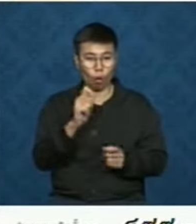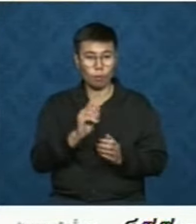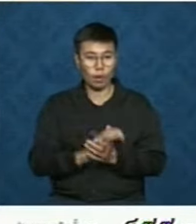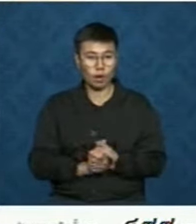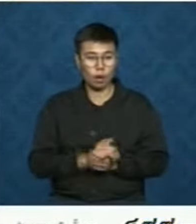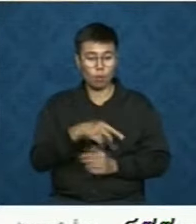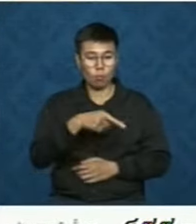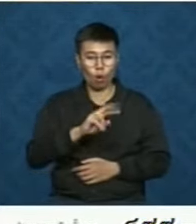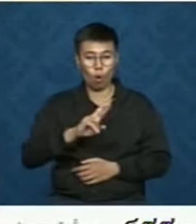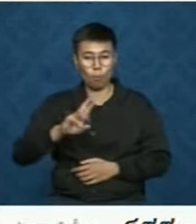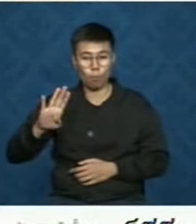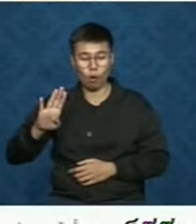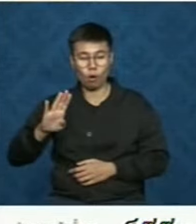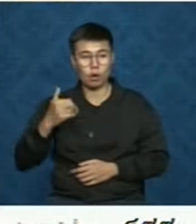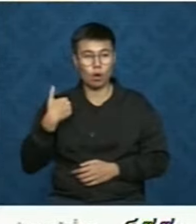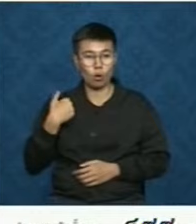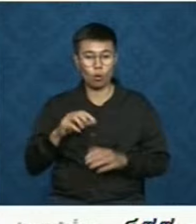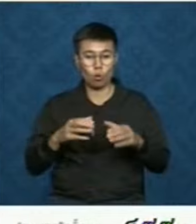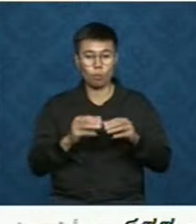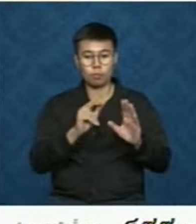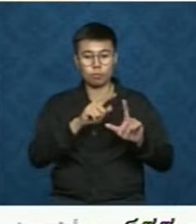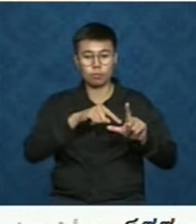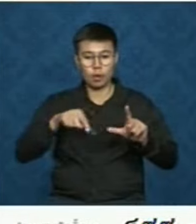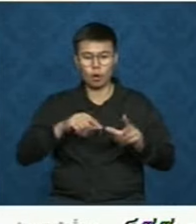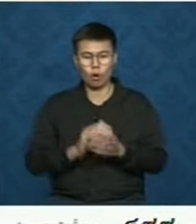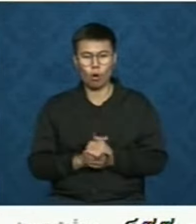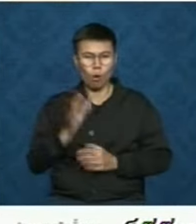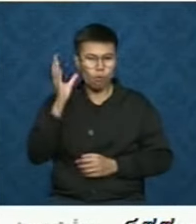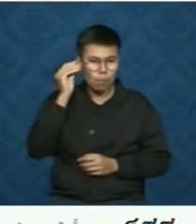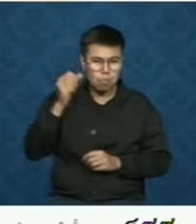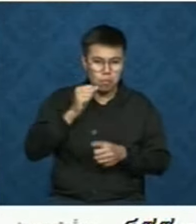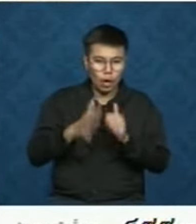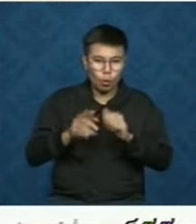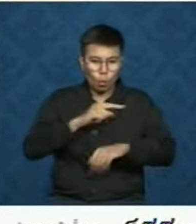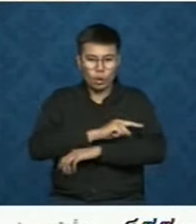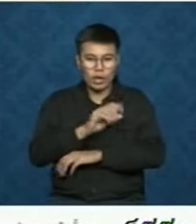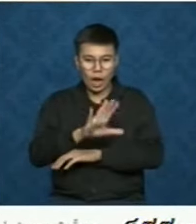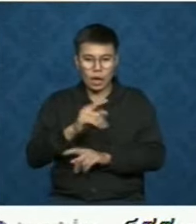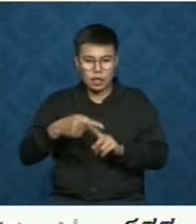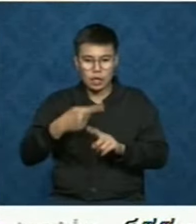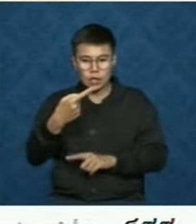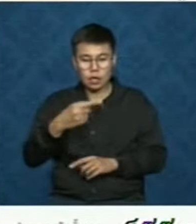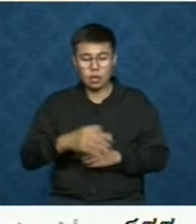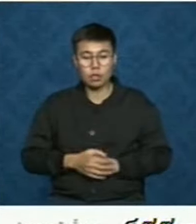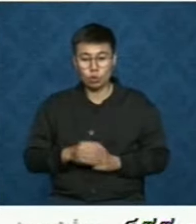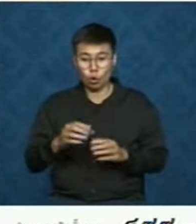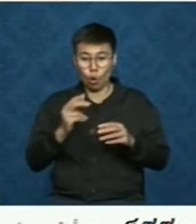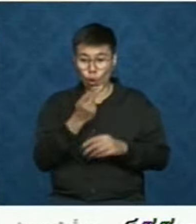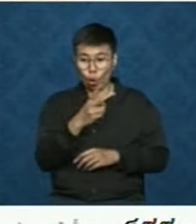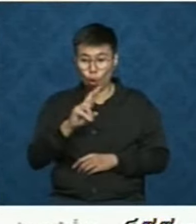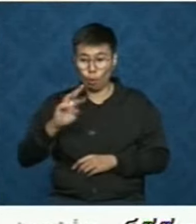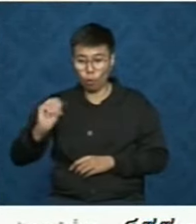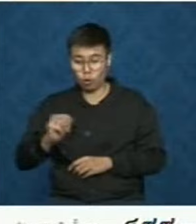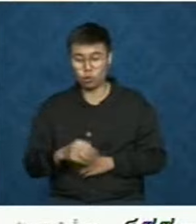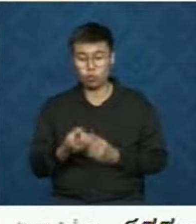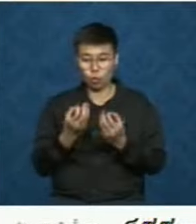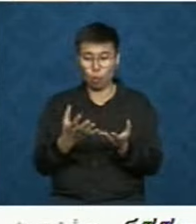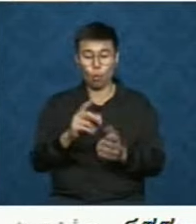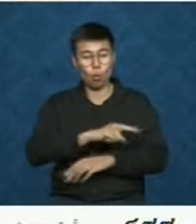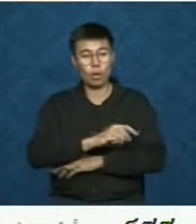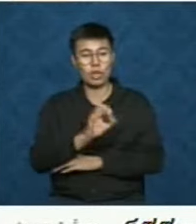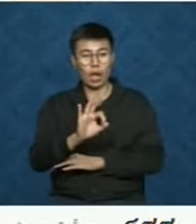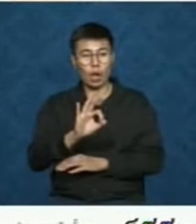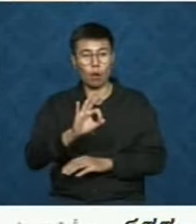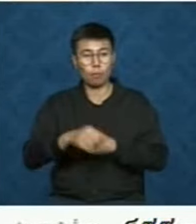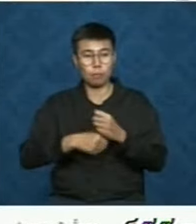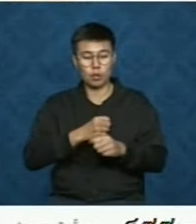ของครมเนี่ยทางนู้นบอกว่าอุ๊ยพรรคก้าวไกลเพิ่งส่งไปฟังไม่ทันวันที่ 5มกราคมแต่ครมส่งมาให้ท่านประธานเนี่ยวันที่ 9มกรา 67